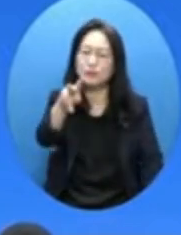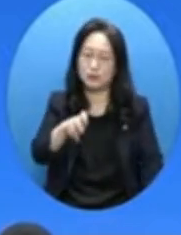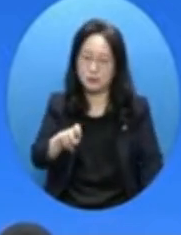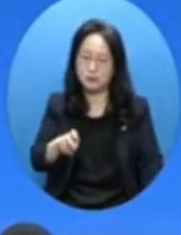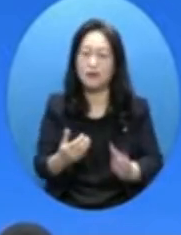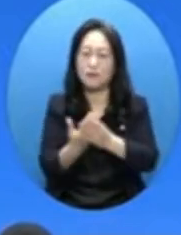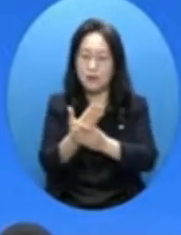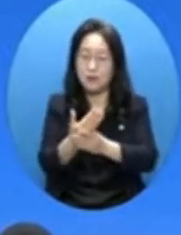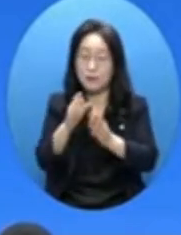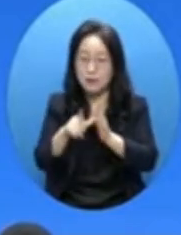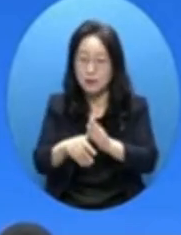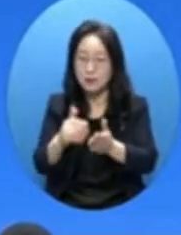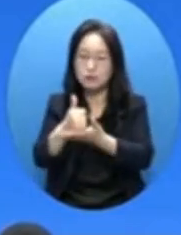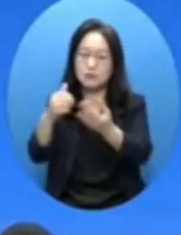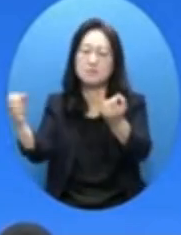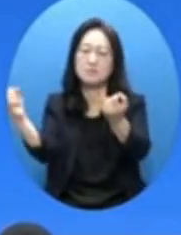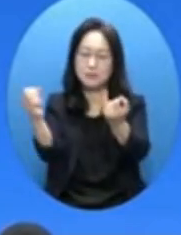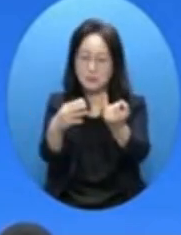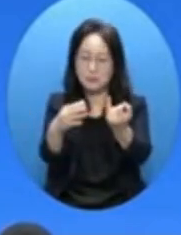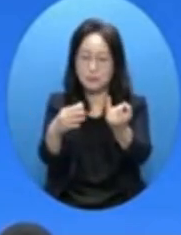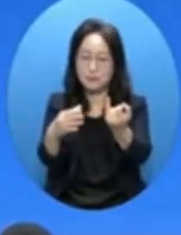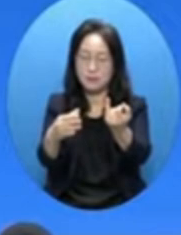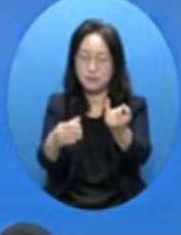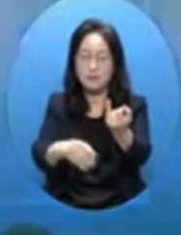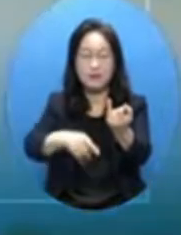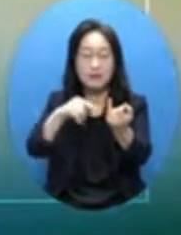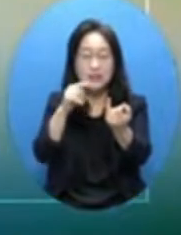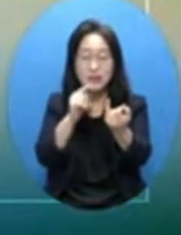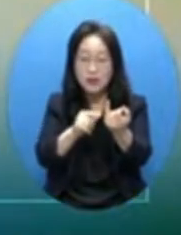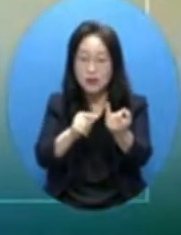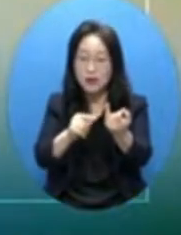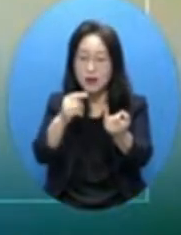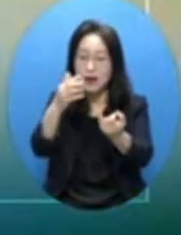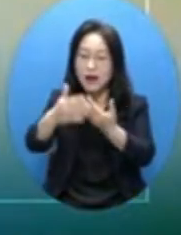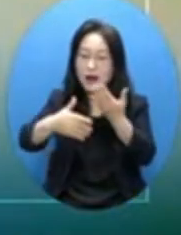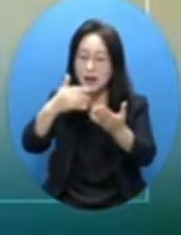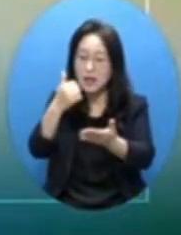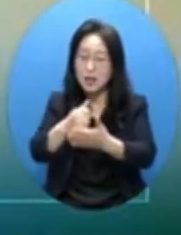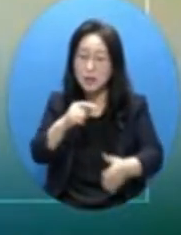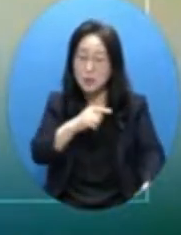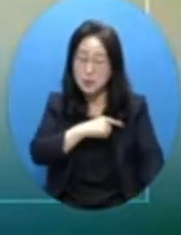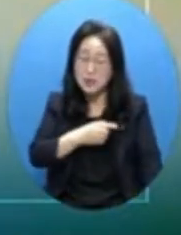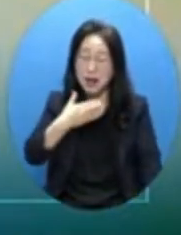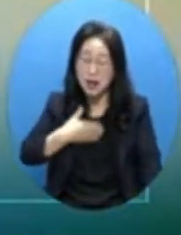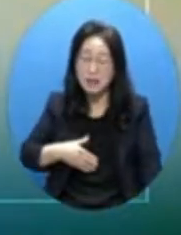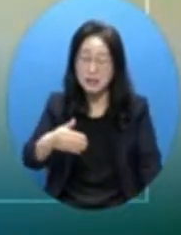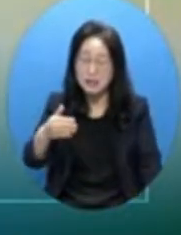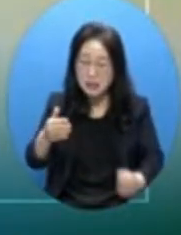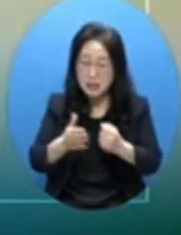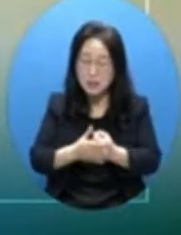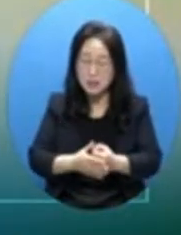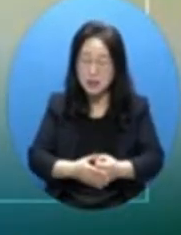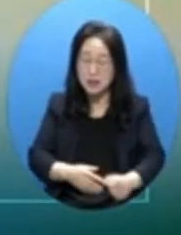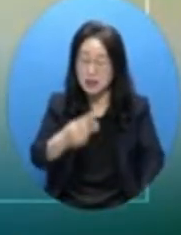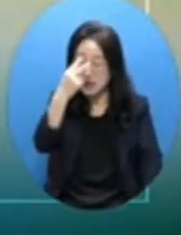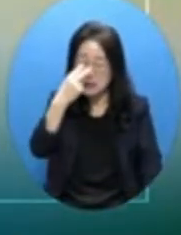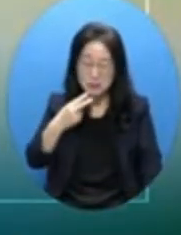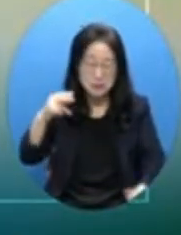주님께서 말씀하셨습니다. 내가 하나님을 먼저 알았다는 이유로 눈 멀고 귀 먹은 저들을